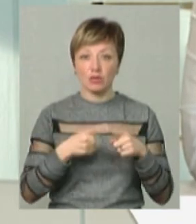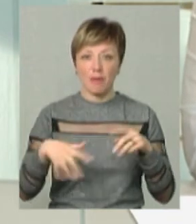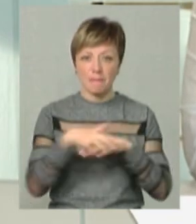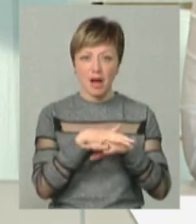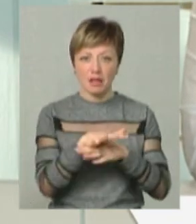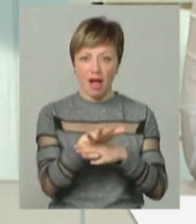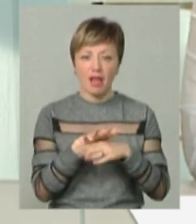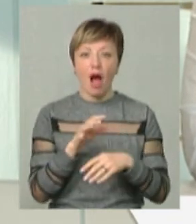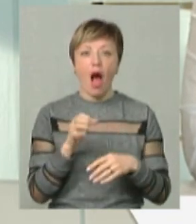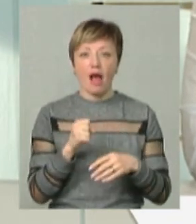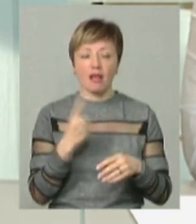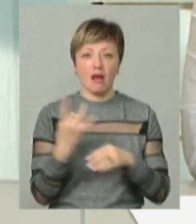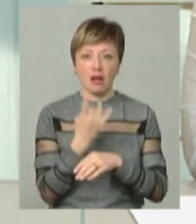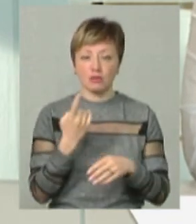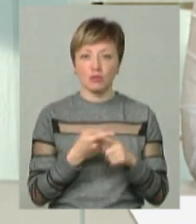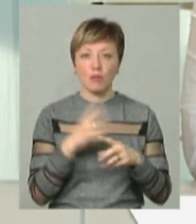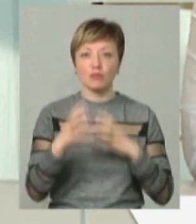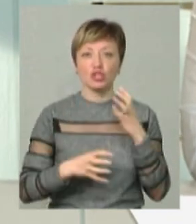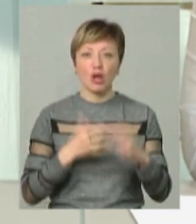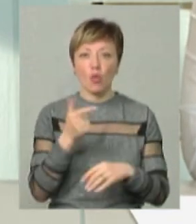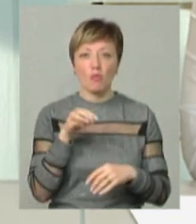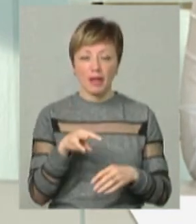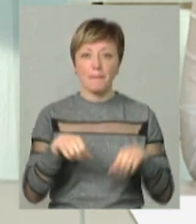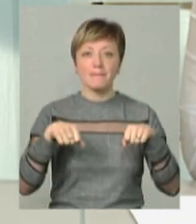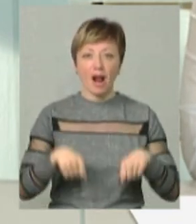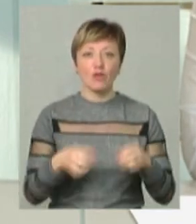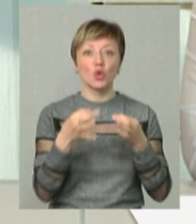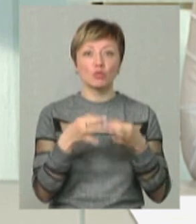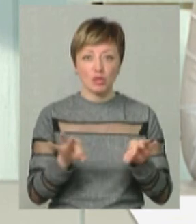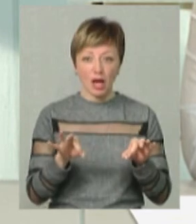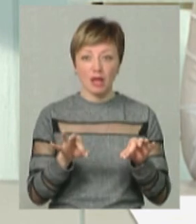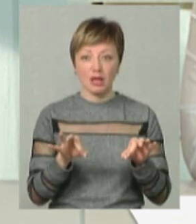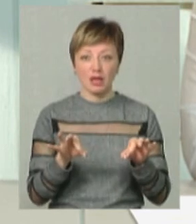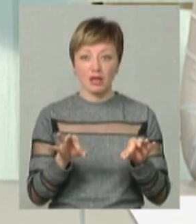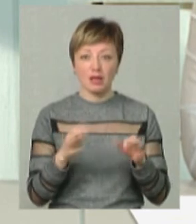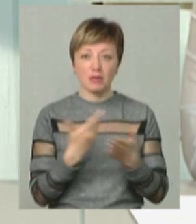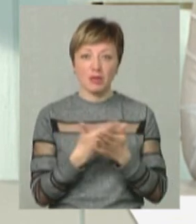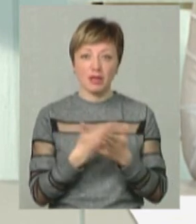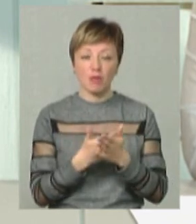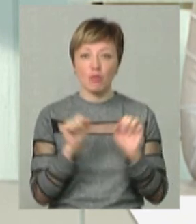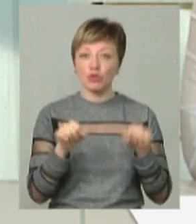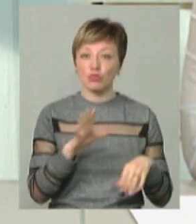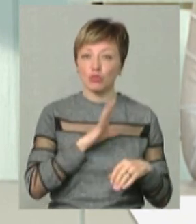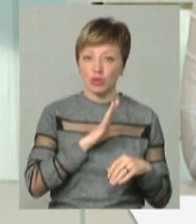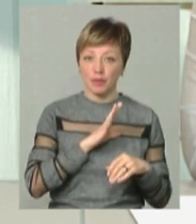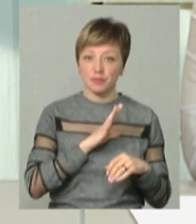масова атака, а не одноразова. Тому що міжнародне гуманітарне право допускає пропорційність, коли може бути